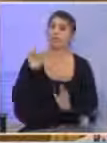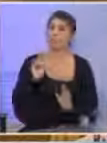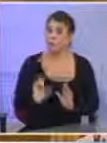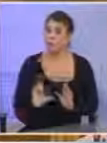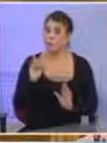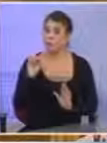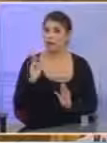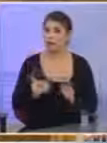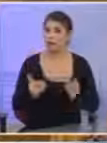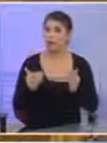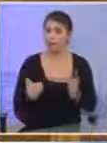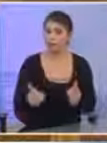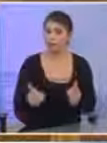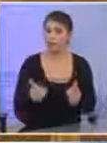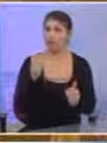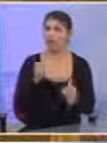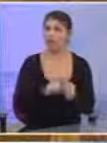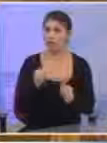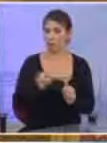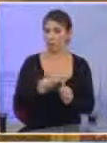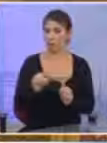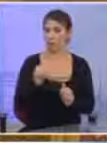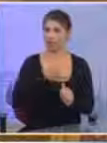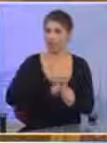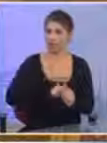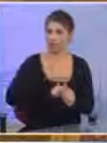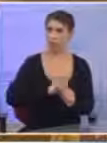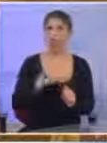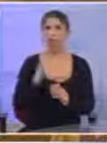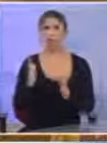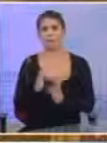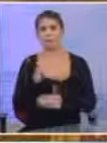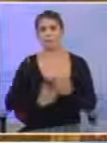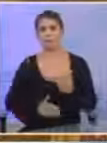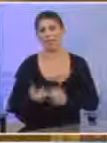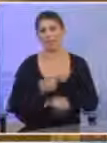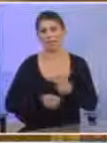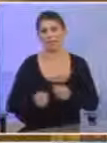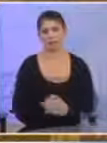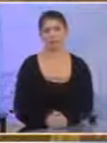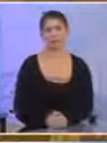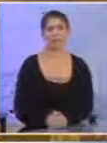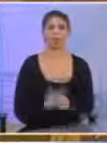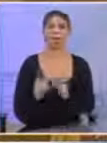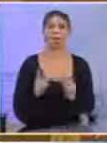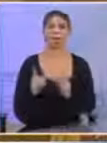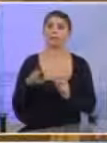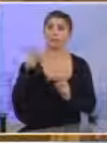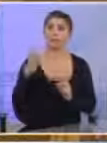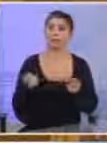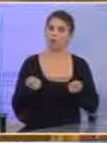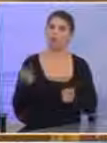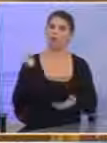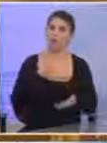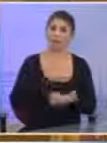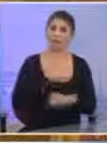για μία παράταση, 2 μηνών κέρδος προς τις μικρομεσαίες επιχειρήσεις. Σε αντίστοιχες περιπτώσεις έχουν γίνει